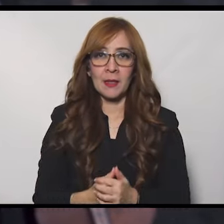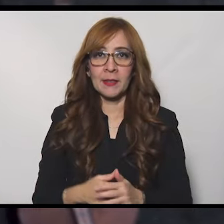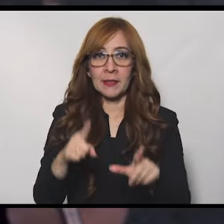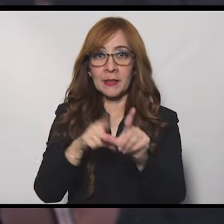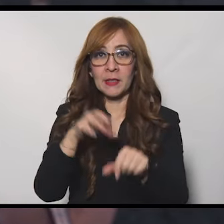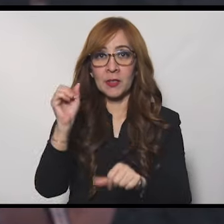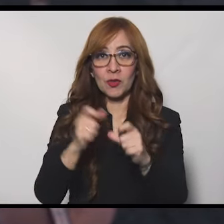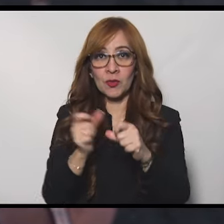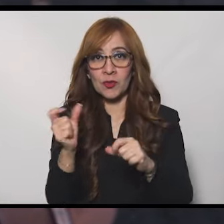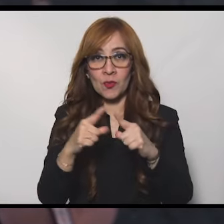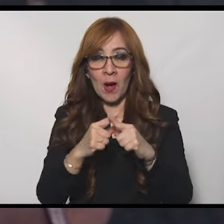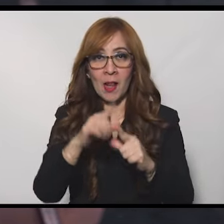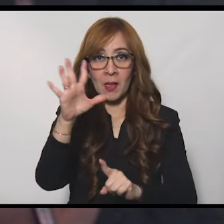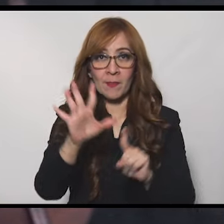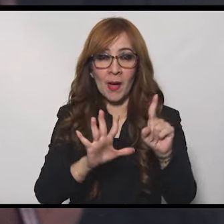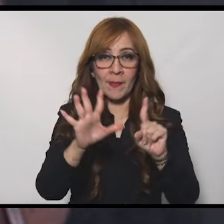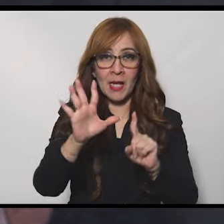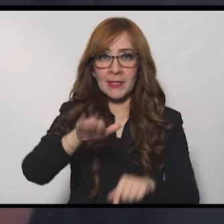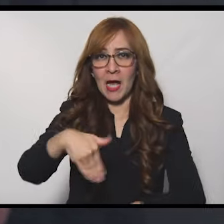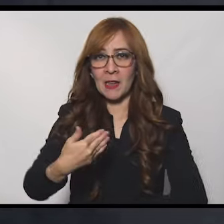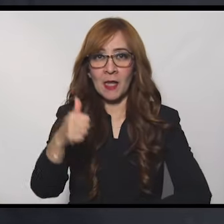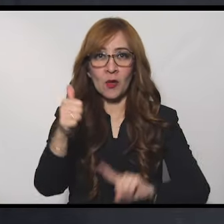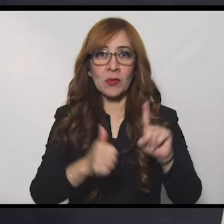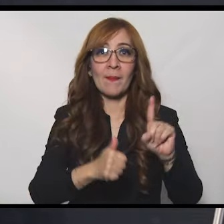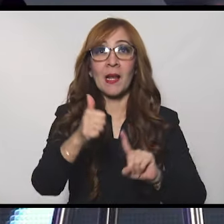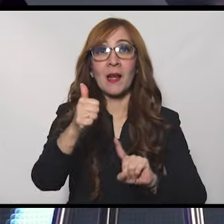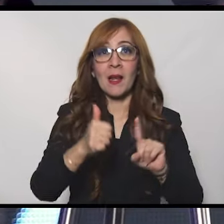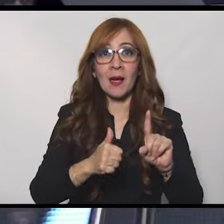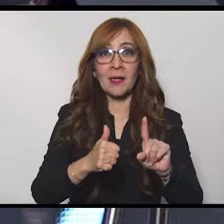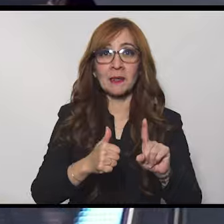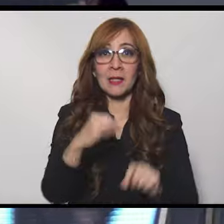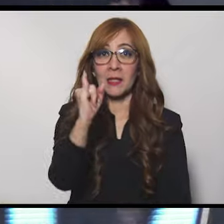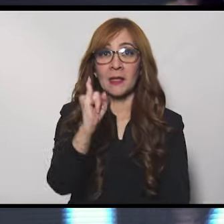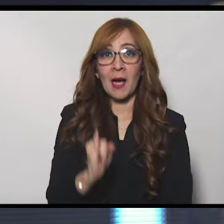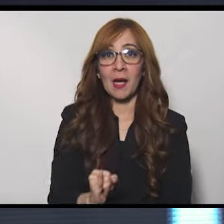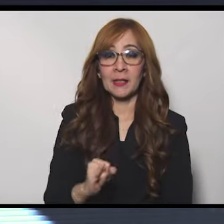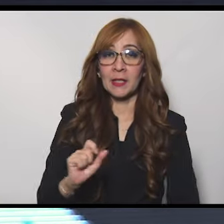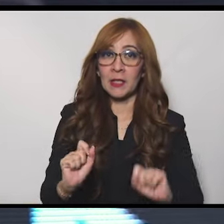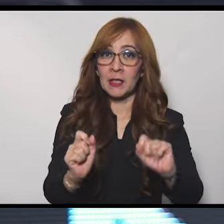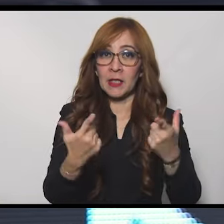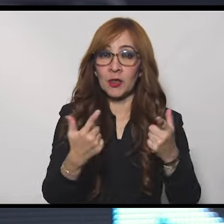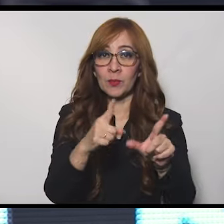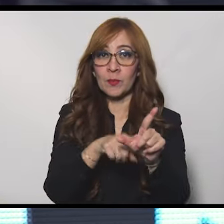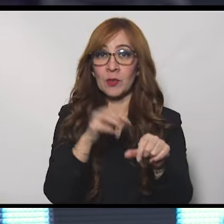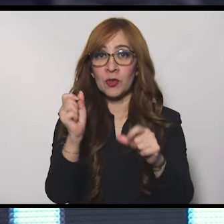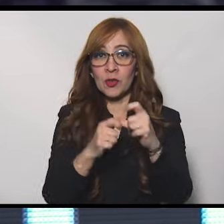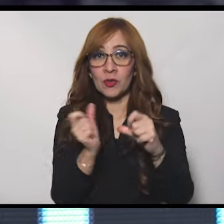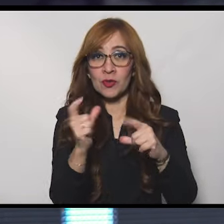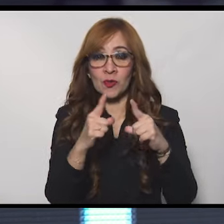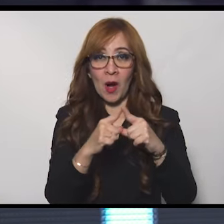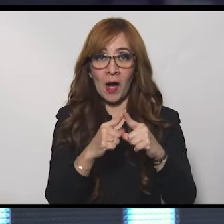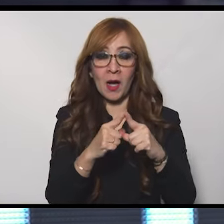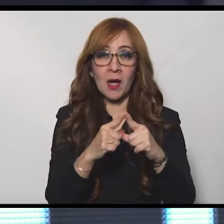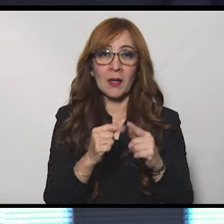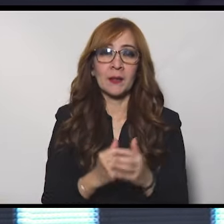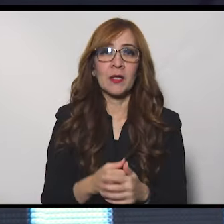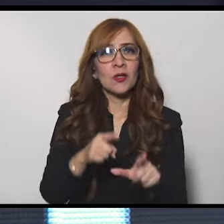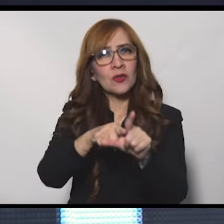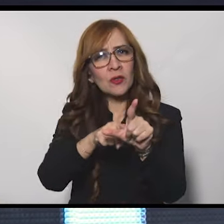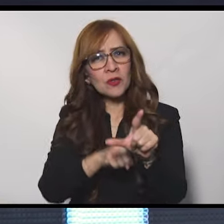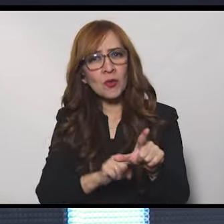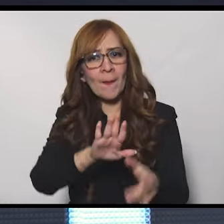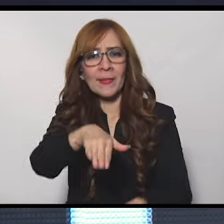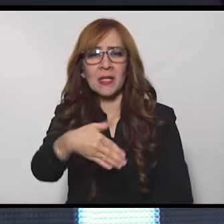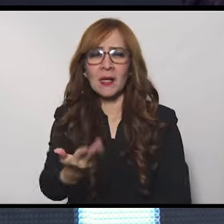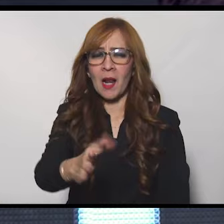Yosua 15 ya atau 16 mungkin di akhir daripada kehidupan daripada Yosua, Yosua meninggal